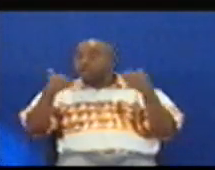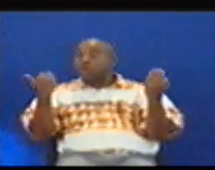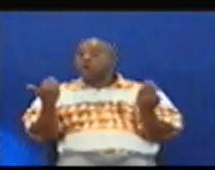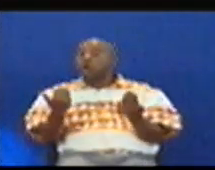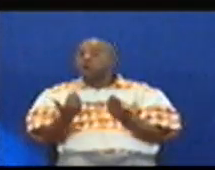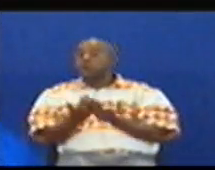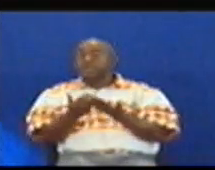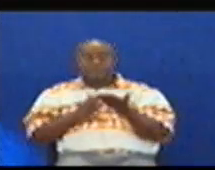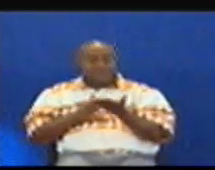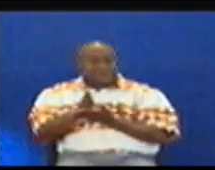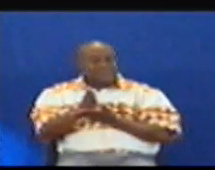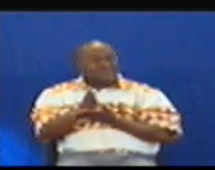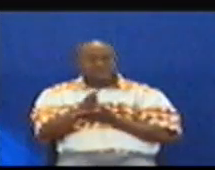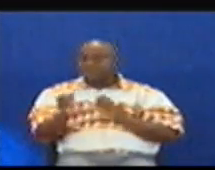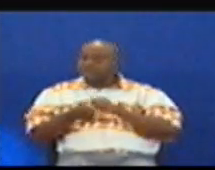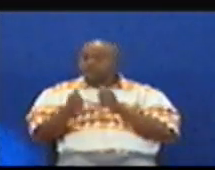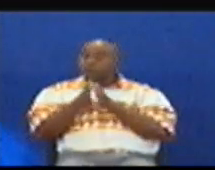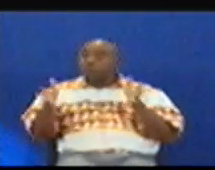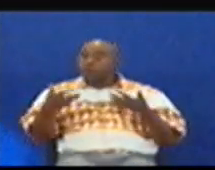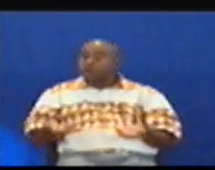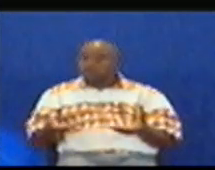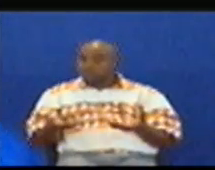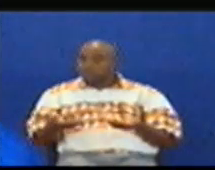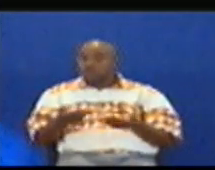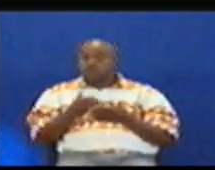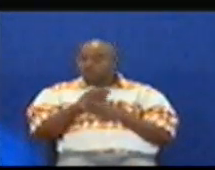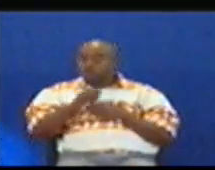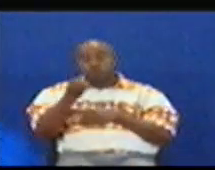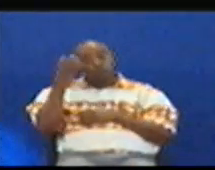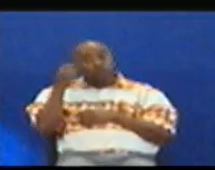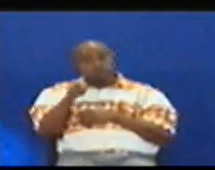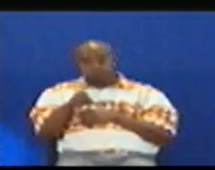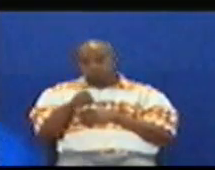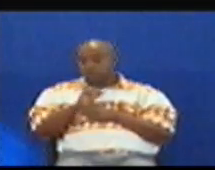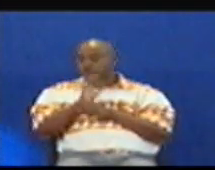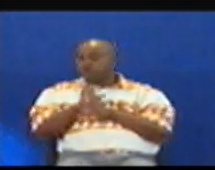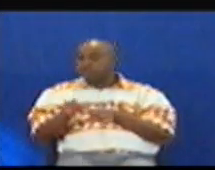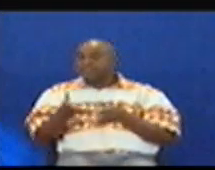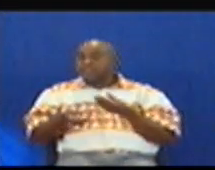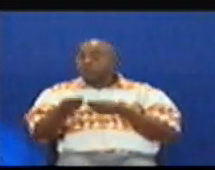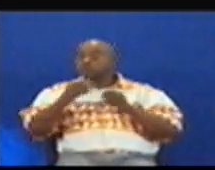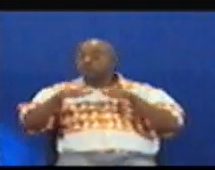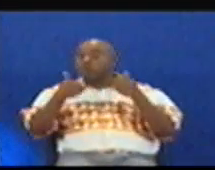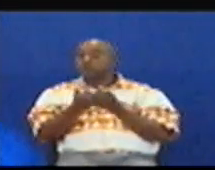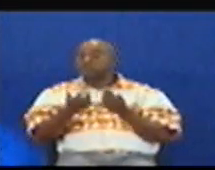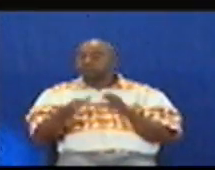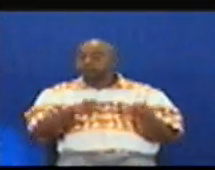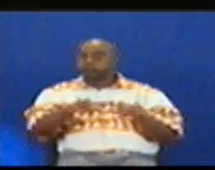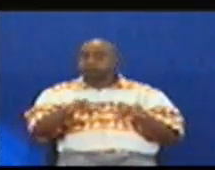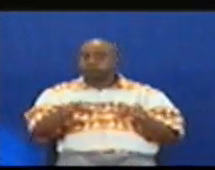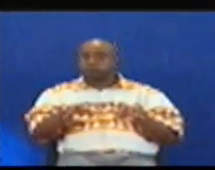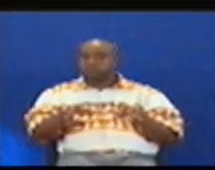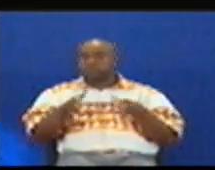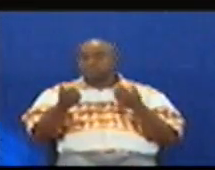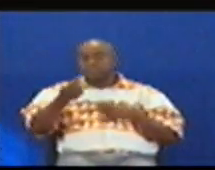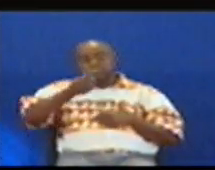katika crisis kubwa, pandemic ambayo imeleta madhara ulimwenguni kote na imeweza kusheki uchumi wa dunia kwa ujumla, na sisi